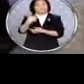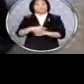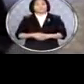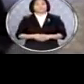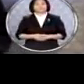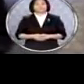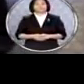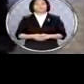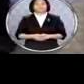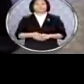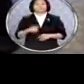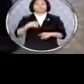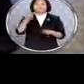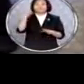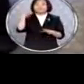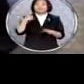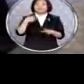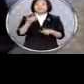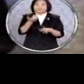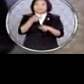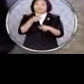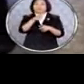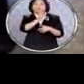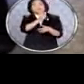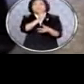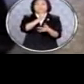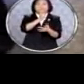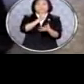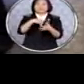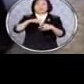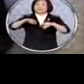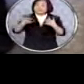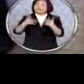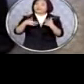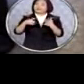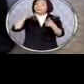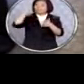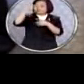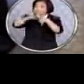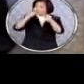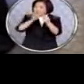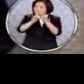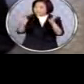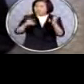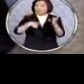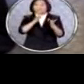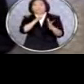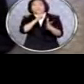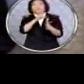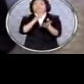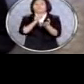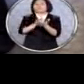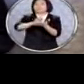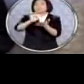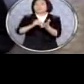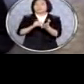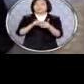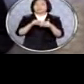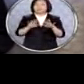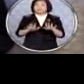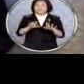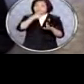在主辩的时候也大致的把我将来要做的事情做了一个勾勒。现在的经济其实它不是只是